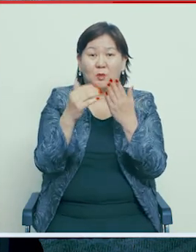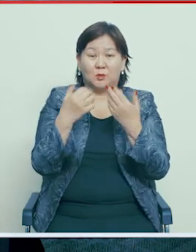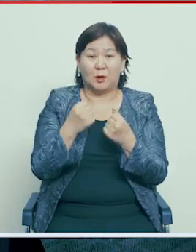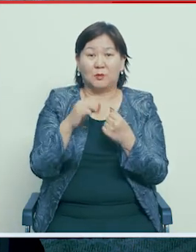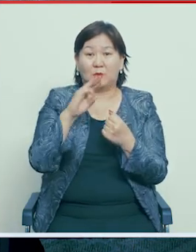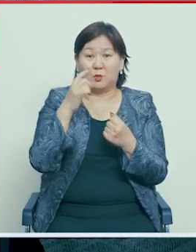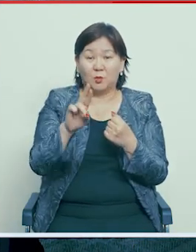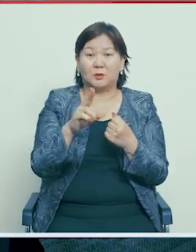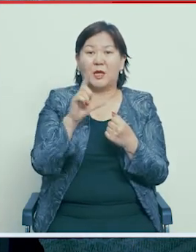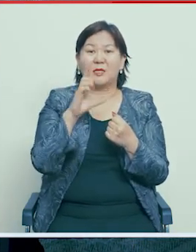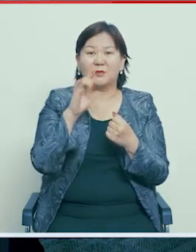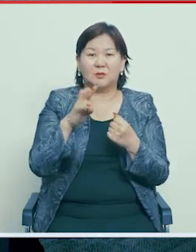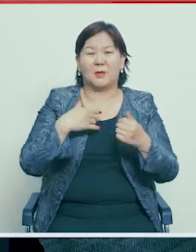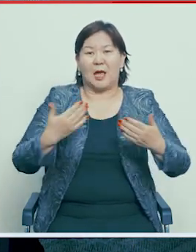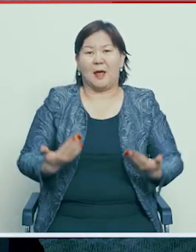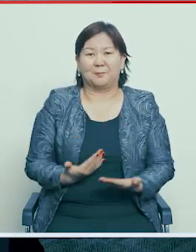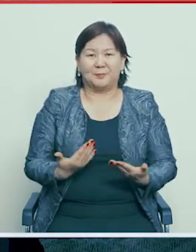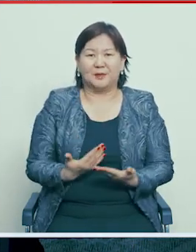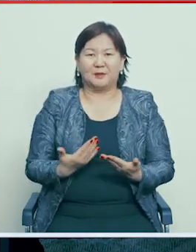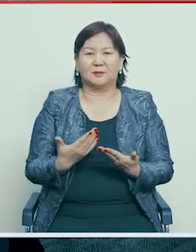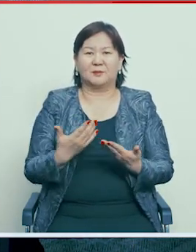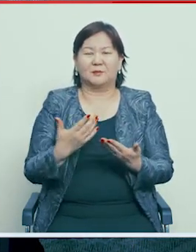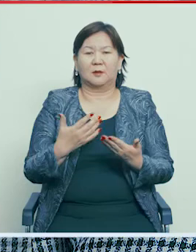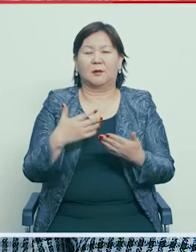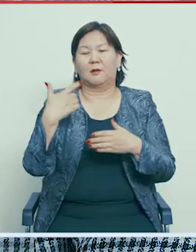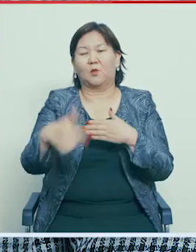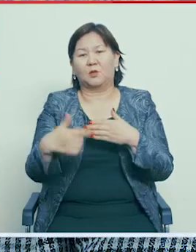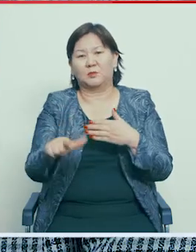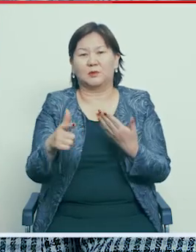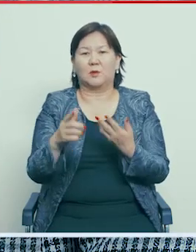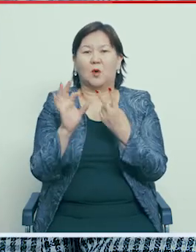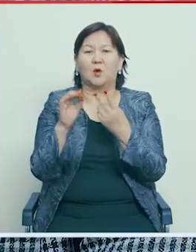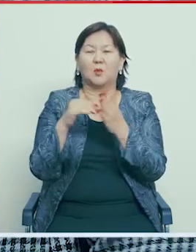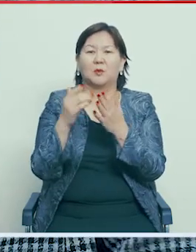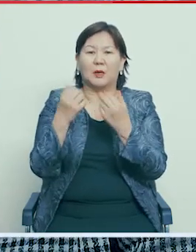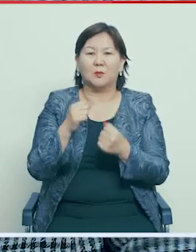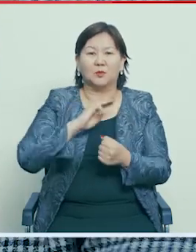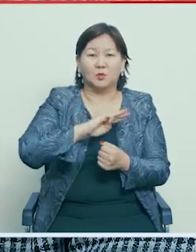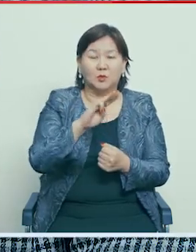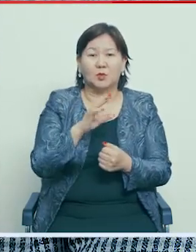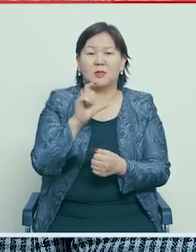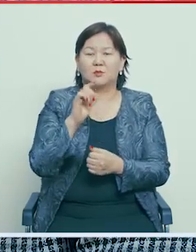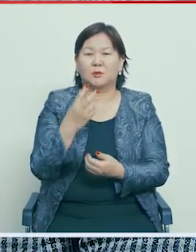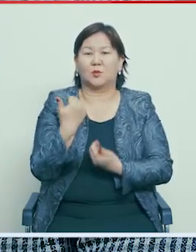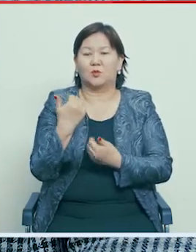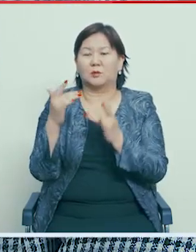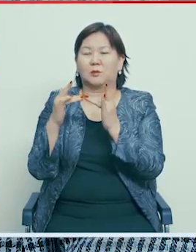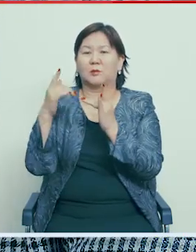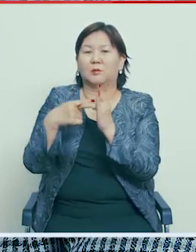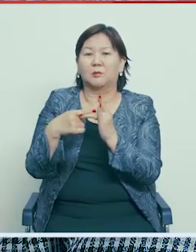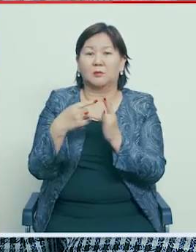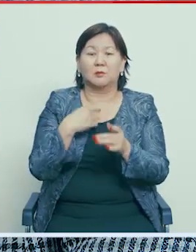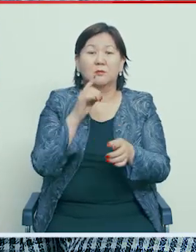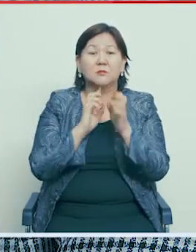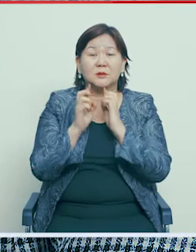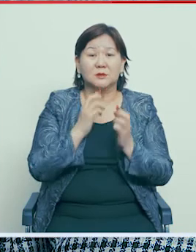би одоо амьдрал маань одоо бүр одоо гудамжинд гараад ч юм уу тэр 20 мянган төгрөг авахын тулд эсвэл хүүхдээ хэвтэрт оруулах ийм асуудал надад тулгарч